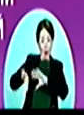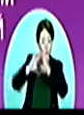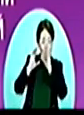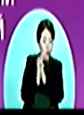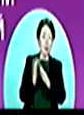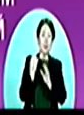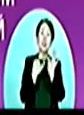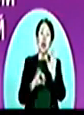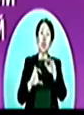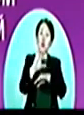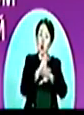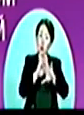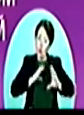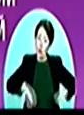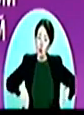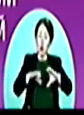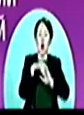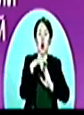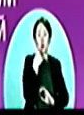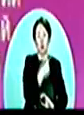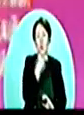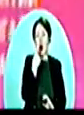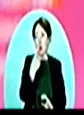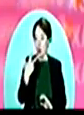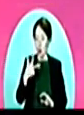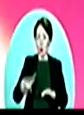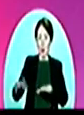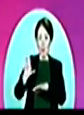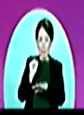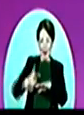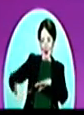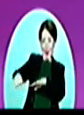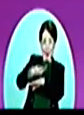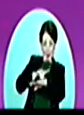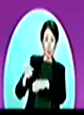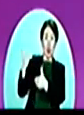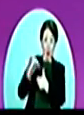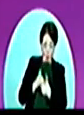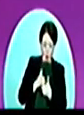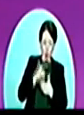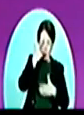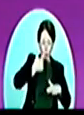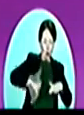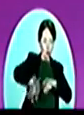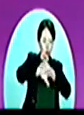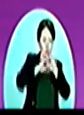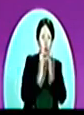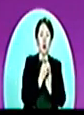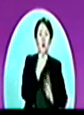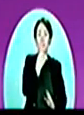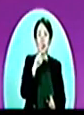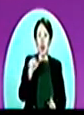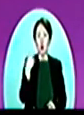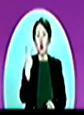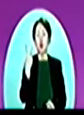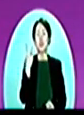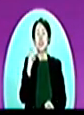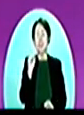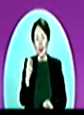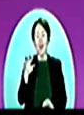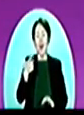сумын 113 багийн газар нутгийг хамруулсан юм. Өнөөдөр Монгол улс нийт 1.2 сая га эргэлтийн